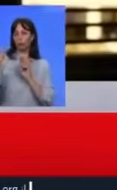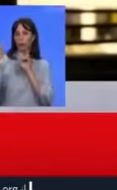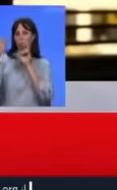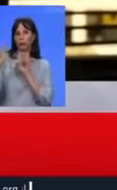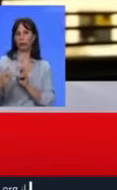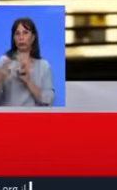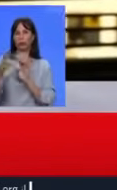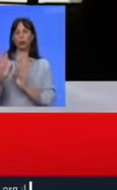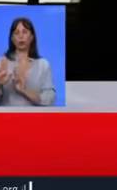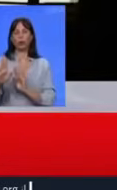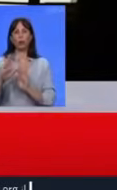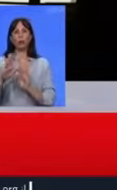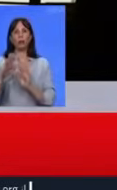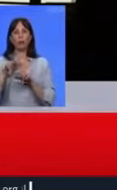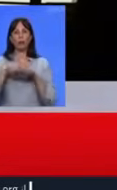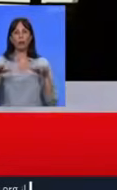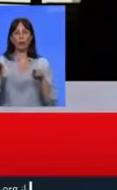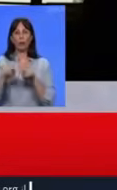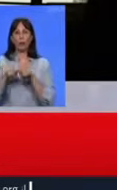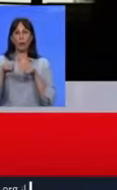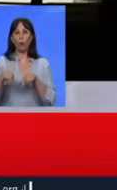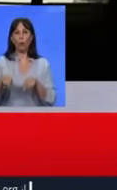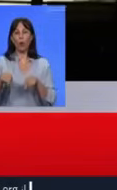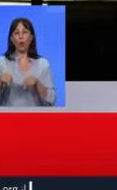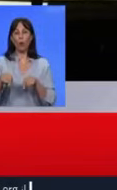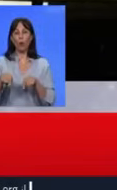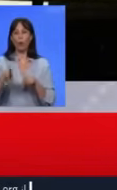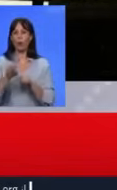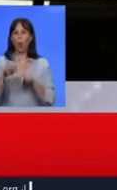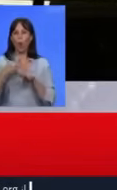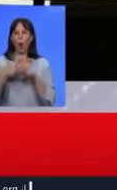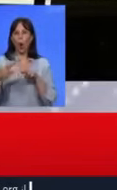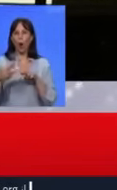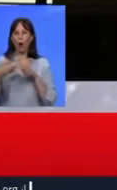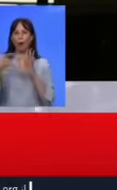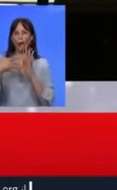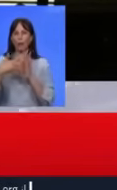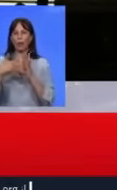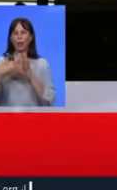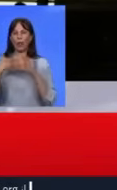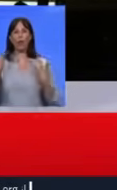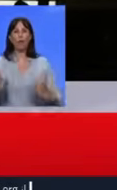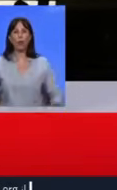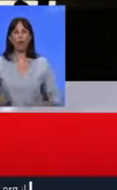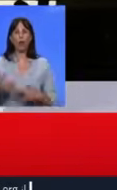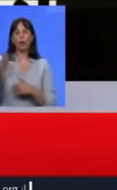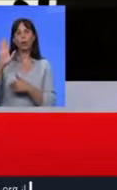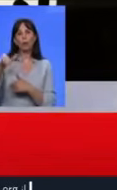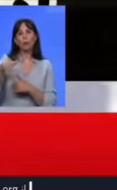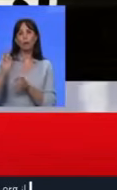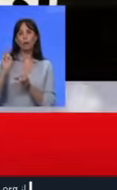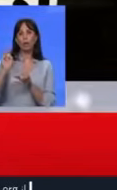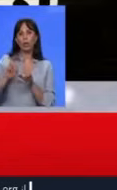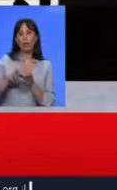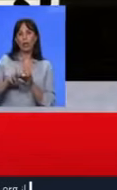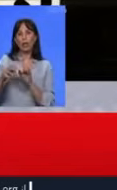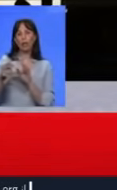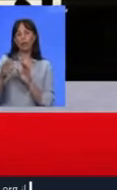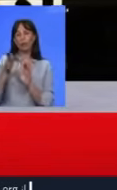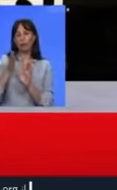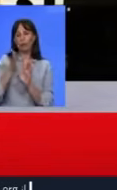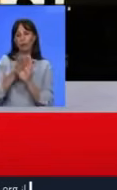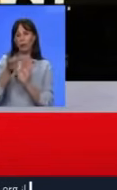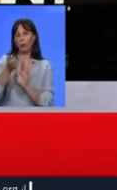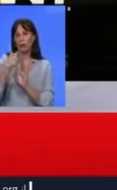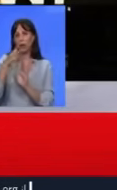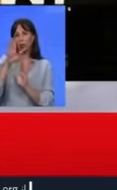יותר מסובכת, לא רק בדיקה פרונטלית, אלא צריכים להצטרף לפסיכיאטר הזה, גם